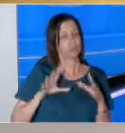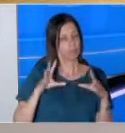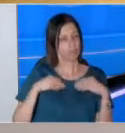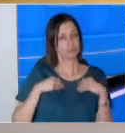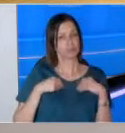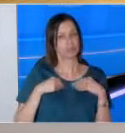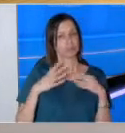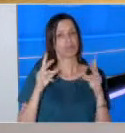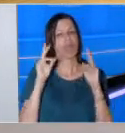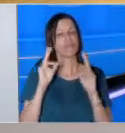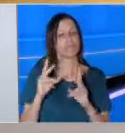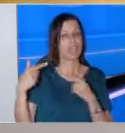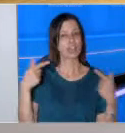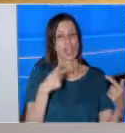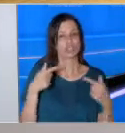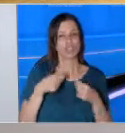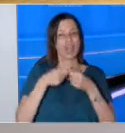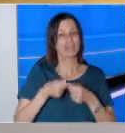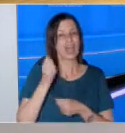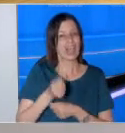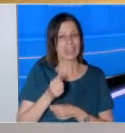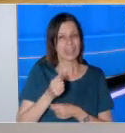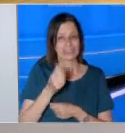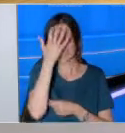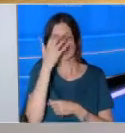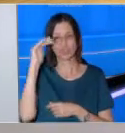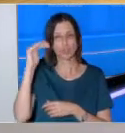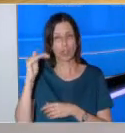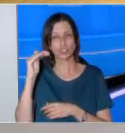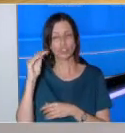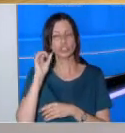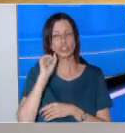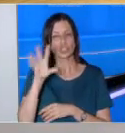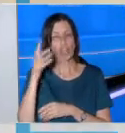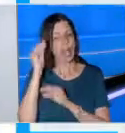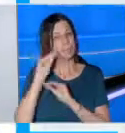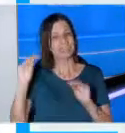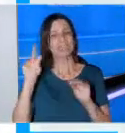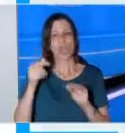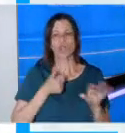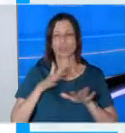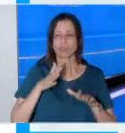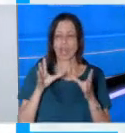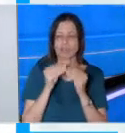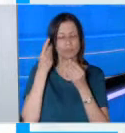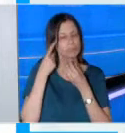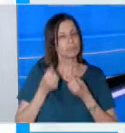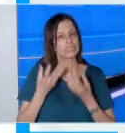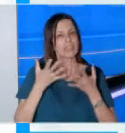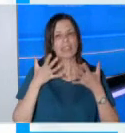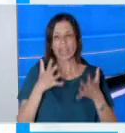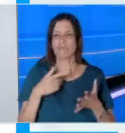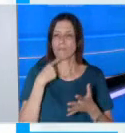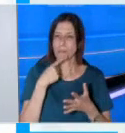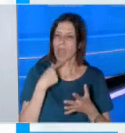חבר הכנסת בצלאל סמוטריץ' שלח מסר לראש הממשלה עם ציוץ תקיף, וכך כתב: שלום אדוני ראש